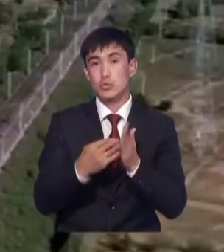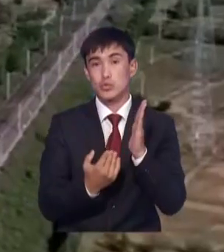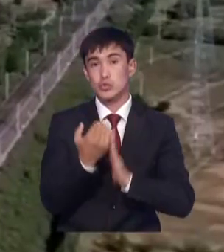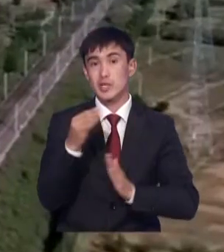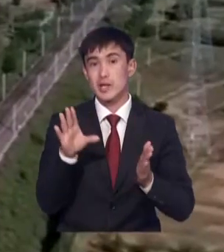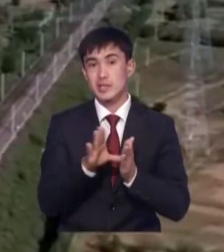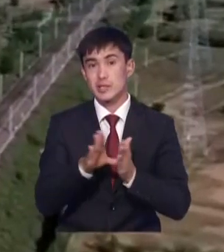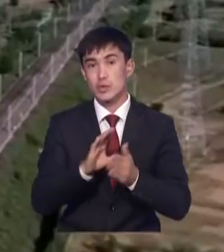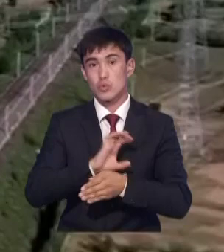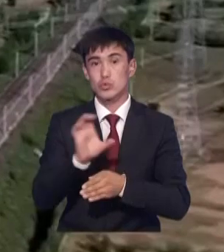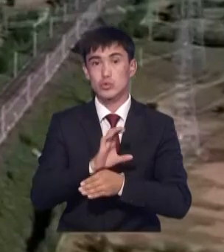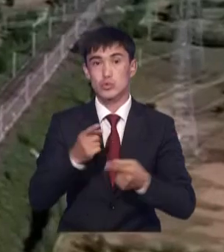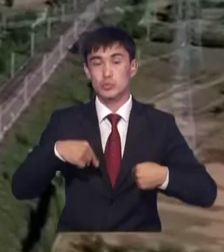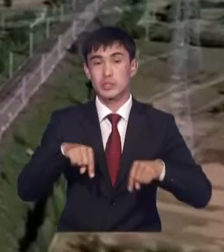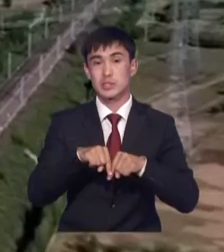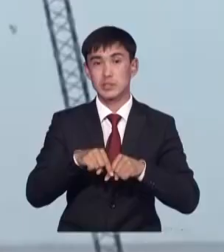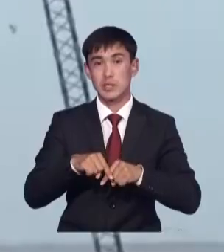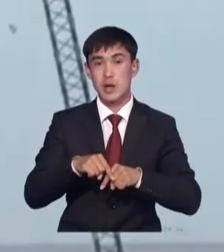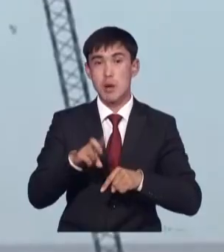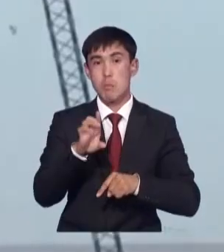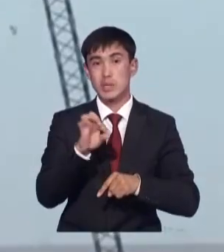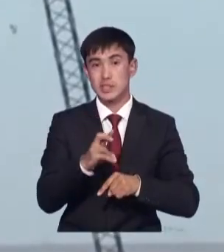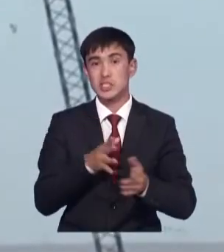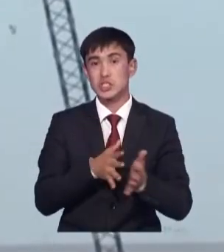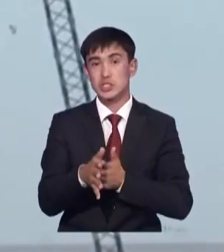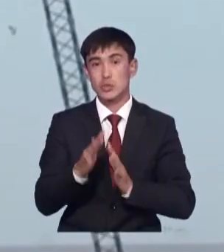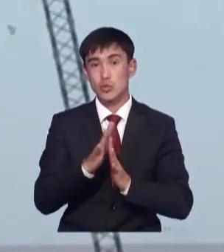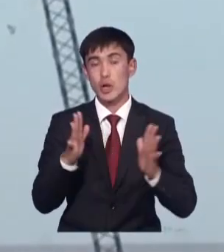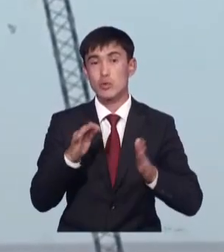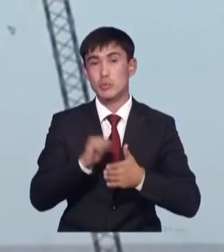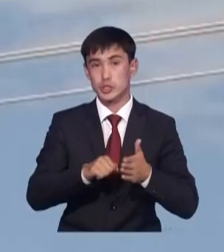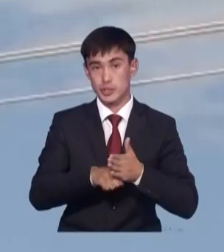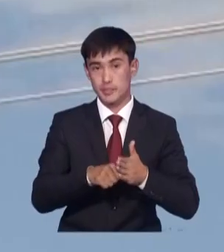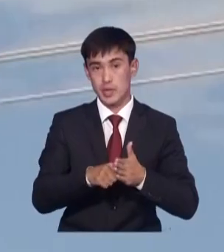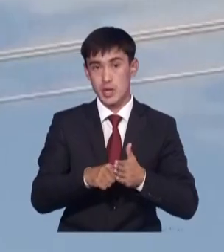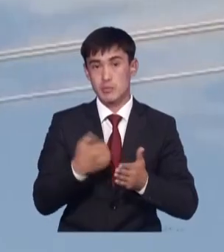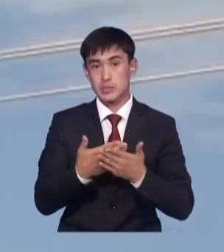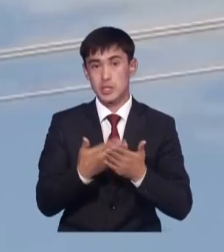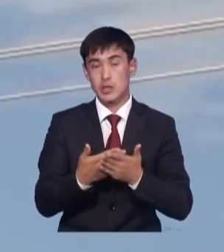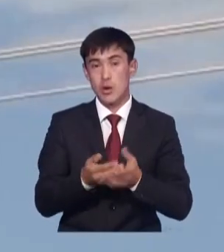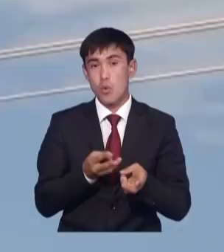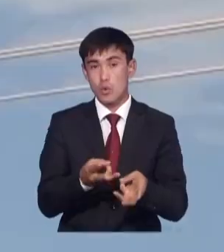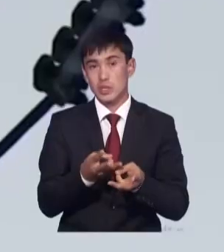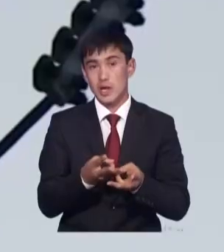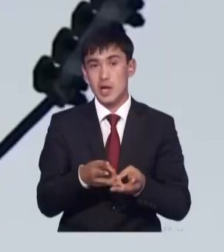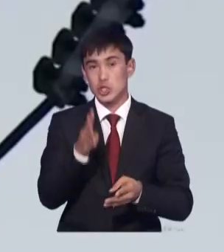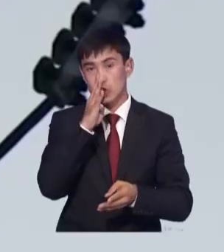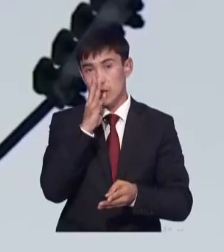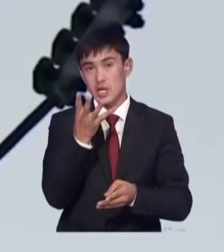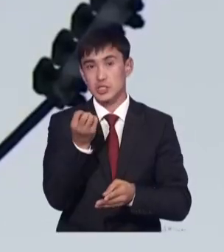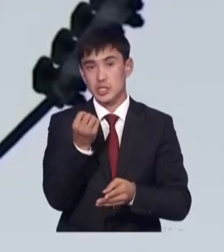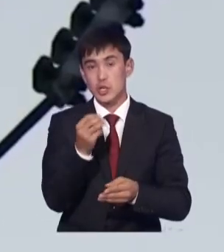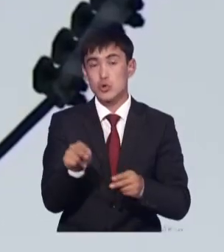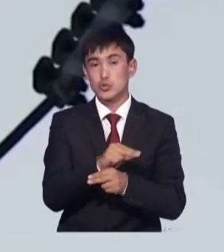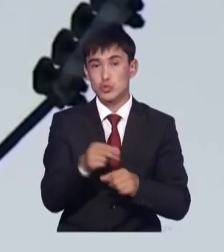бағаның өсуіне энергия өндіруші ұйымдардың базалық шығындарының ұлғаюы себеп болып отыр. Атап айтқанда, отынға, жалақыға